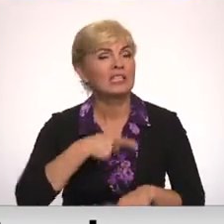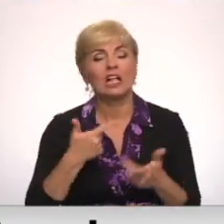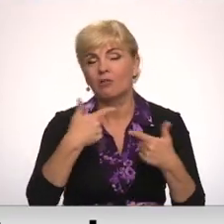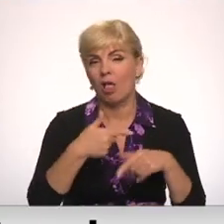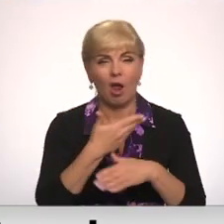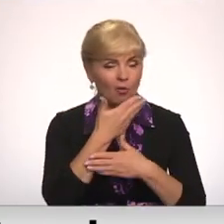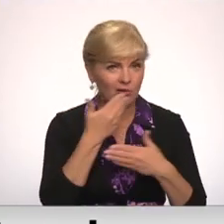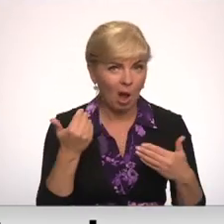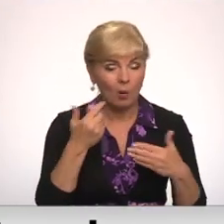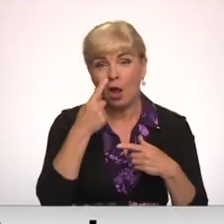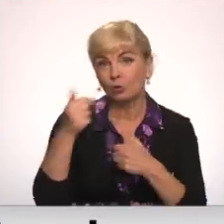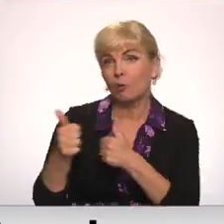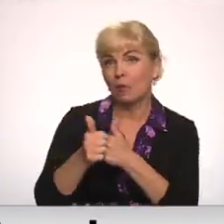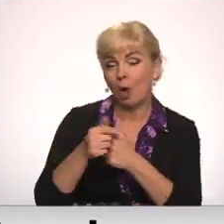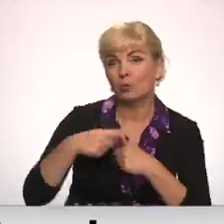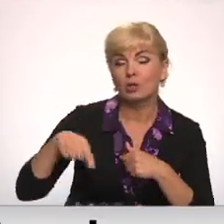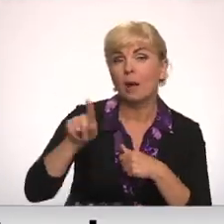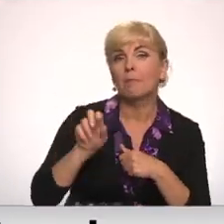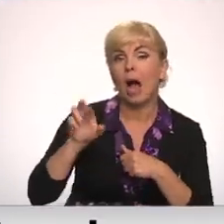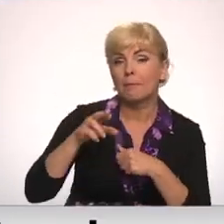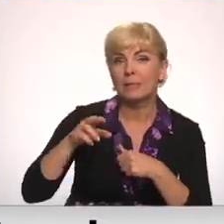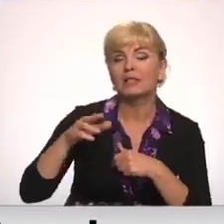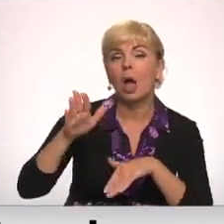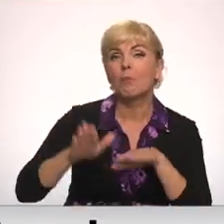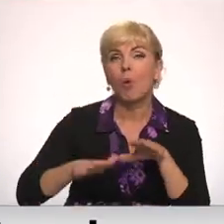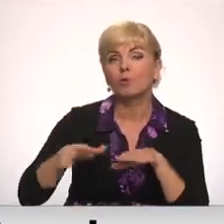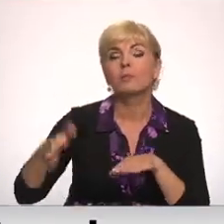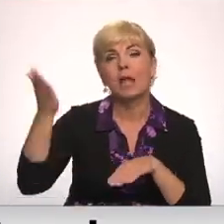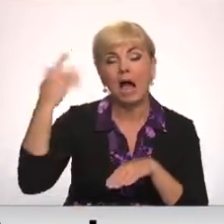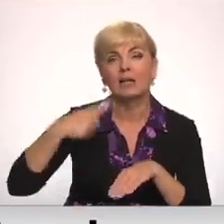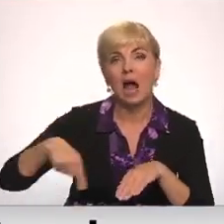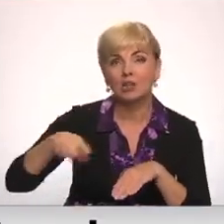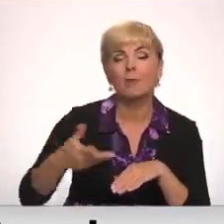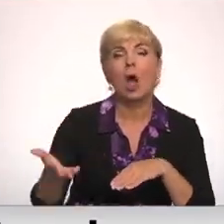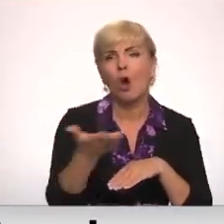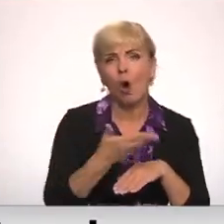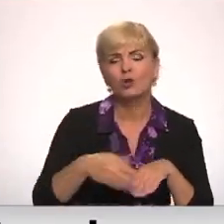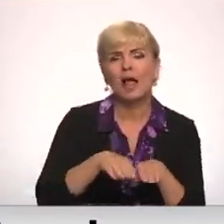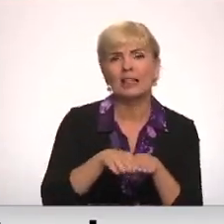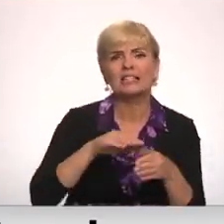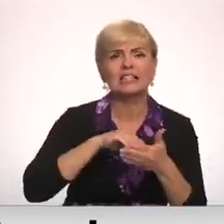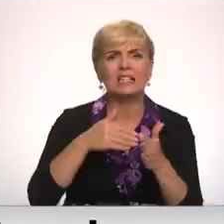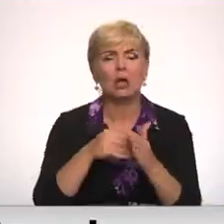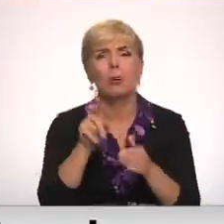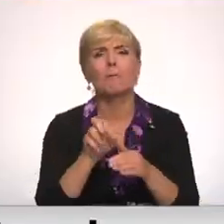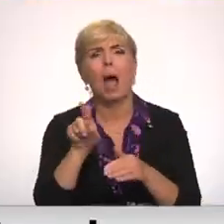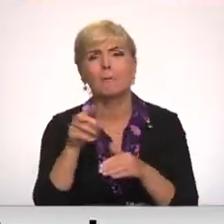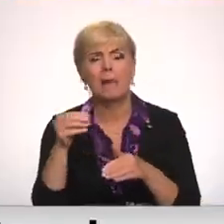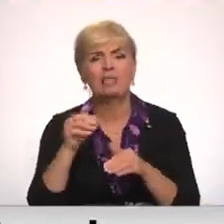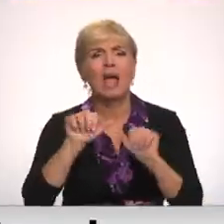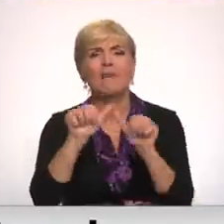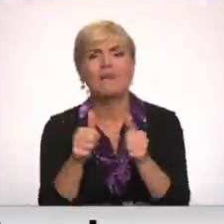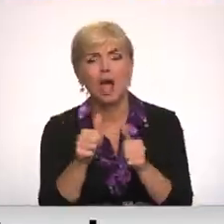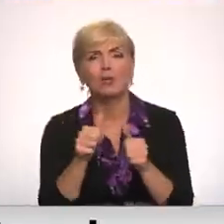Turpat netālu no Papes ezera esošais Nidas purvs savulaik bijis ezers. Vēl Kurzemē līdzīga situācija kā Papes ezerā veidojas